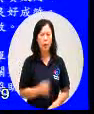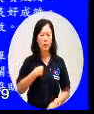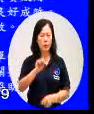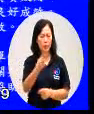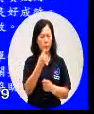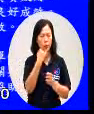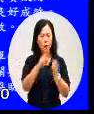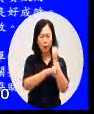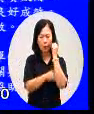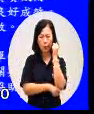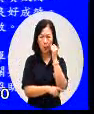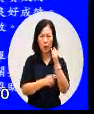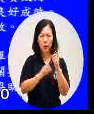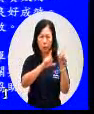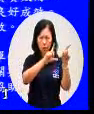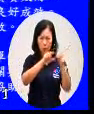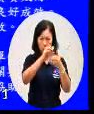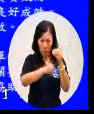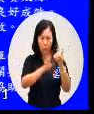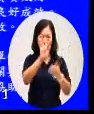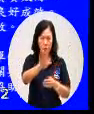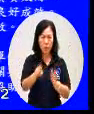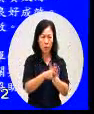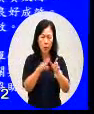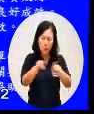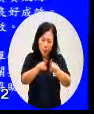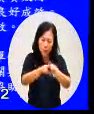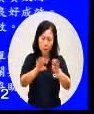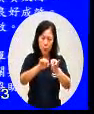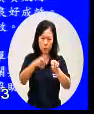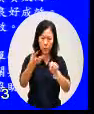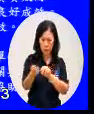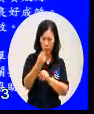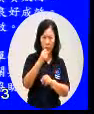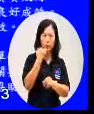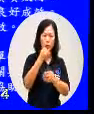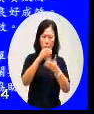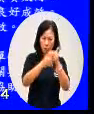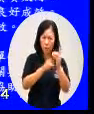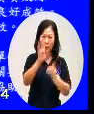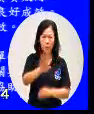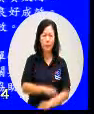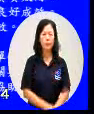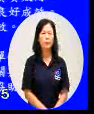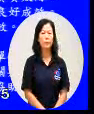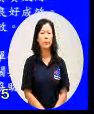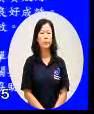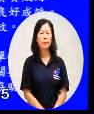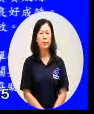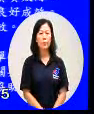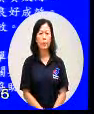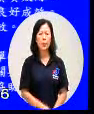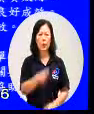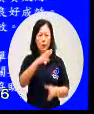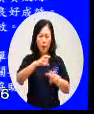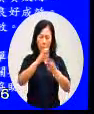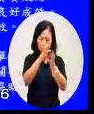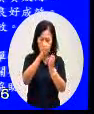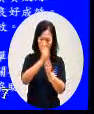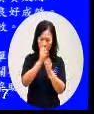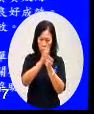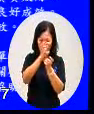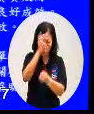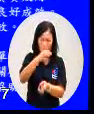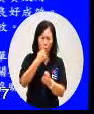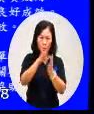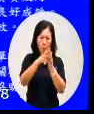法令规定哈，按的平均地权条例哈，平均地权条例施行细则八十四